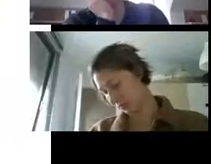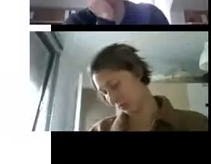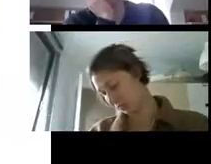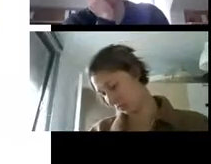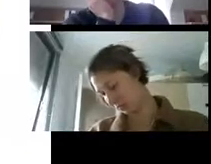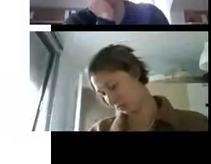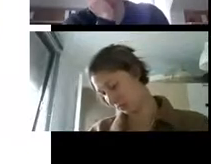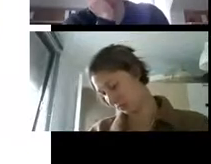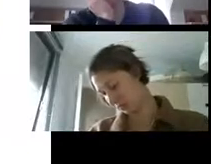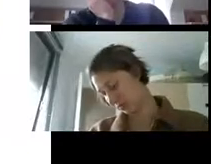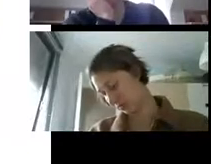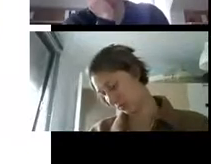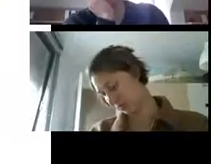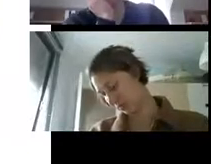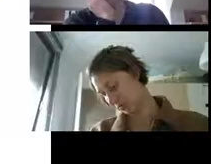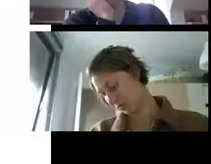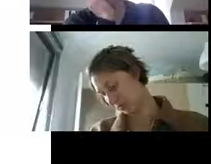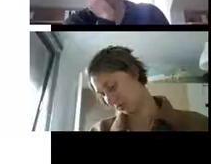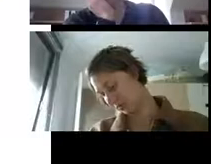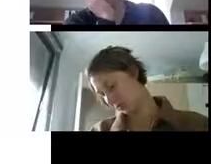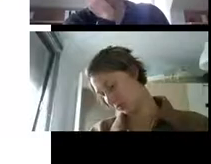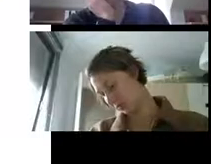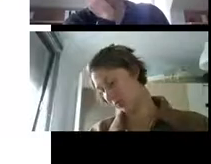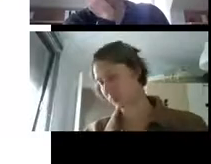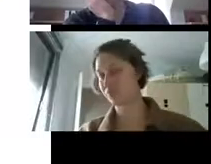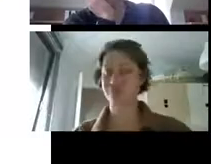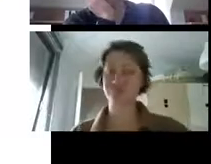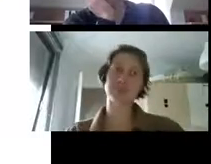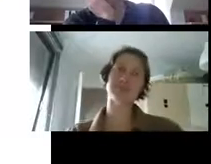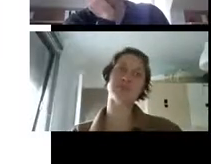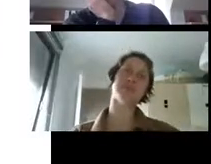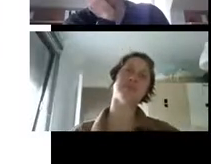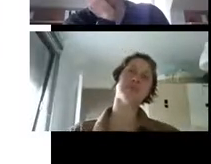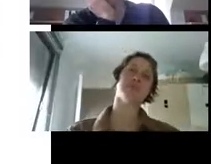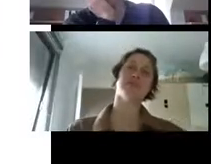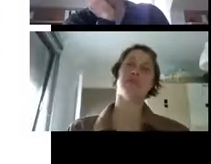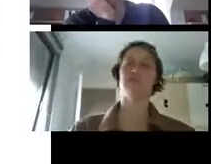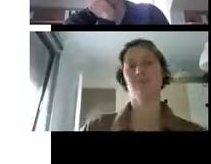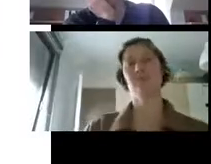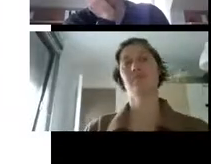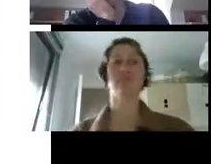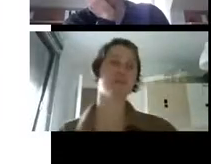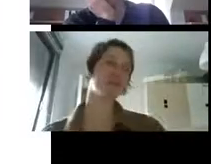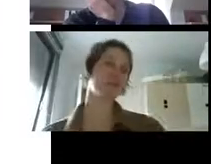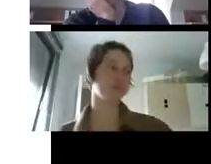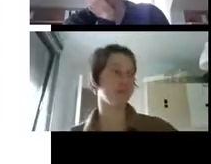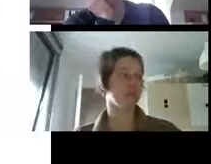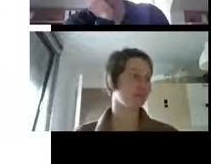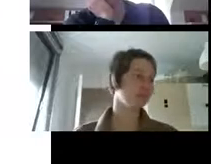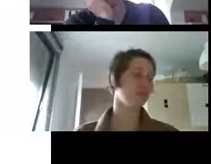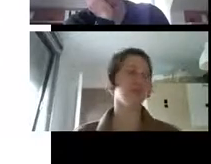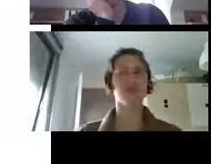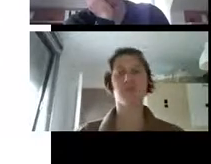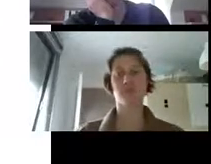je ingeschreven bent op onze mails, dan krijg je altijd zo snel mogelijk, eigenlijk meteen eigenlijk, alle informatie die wij ook